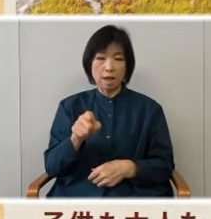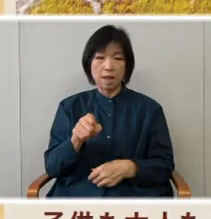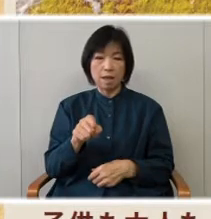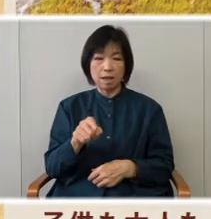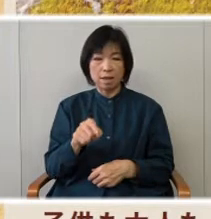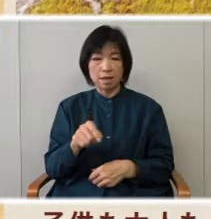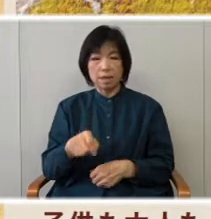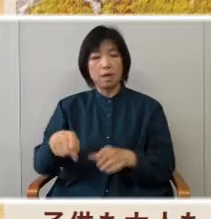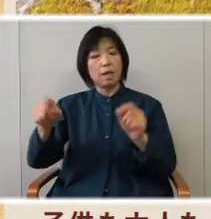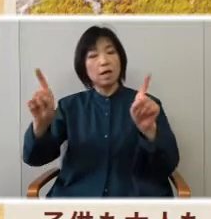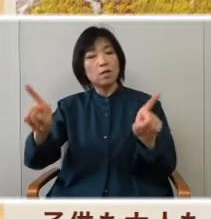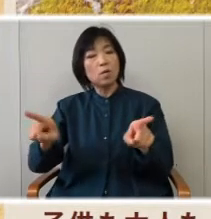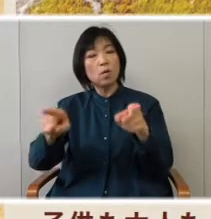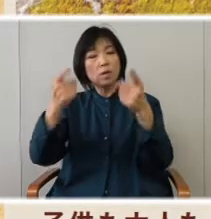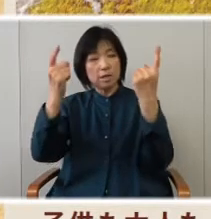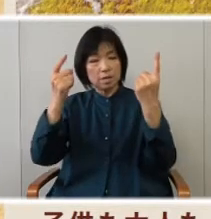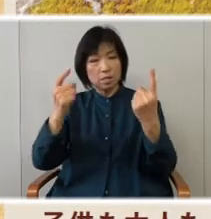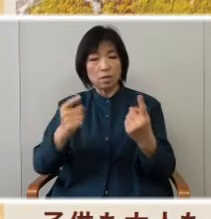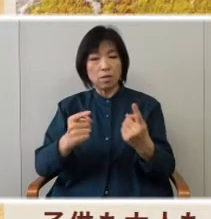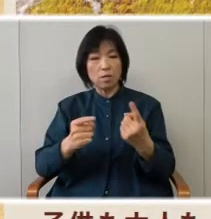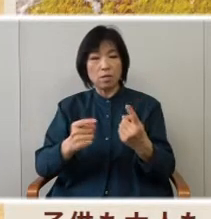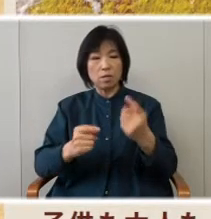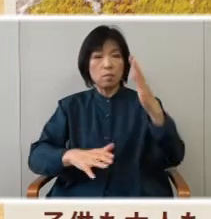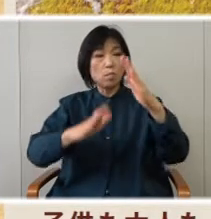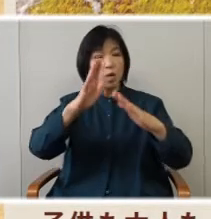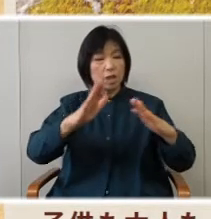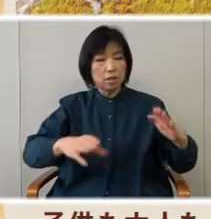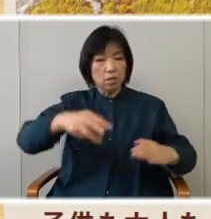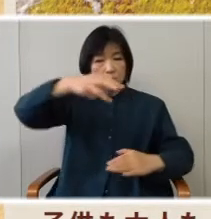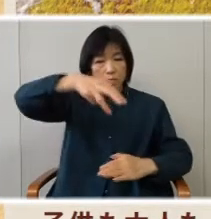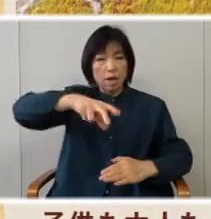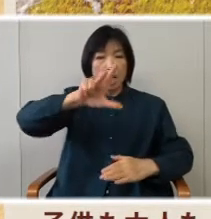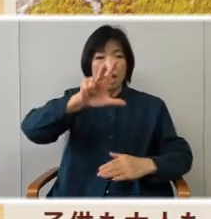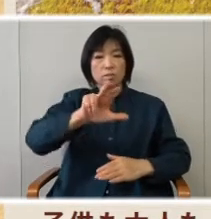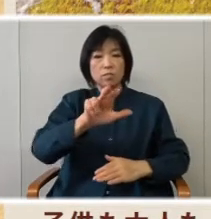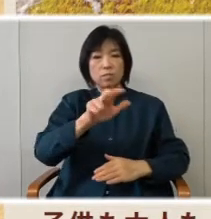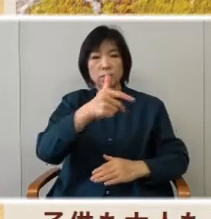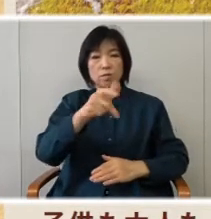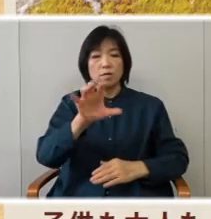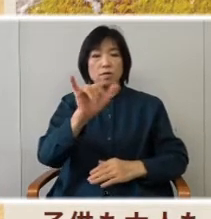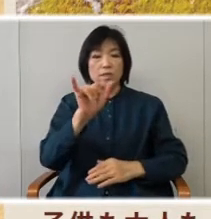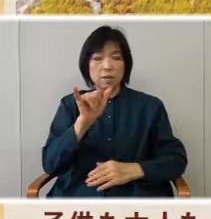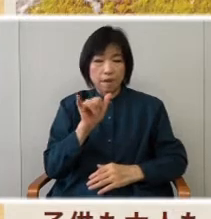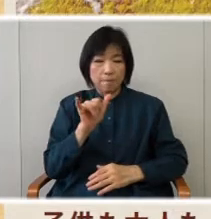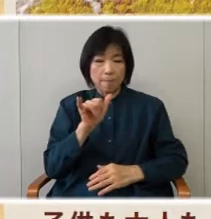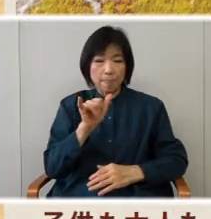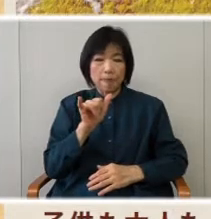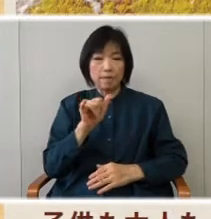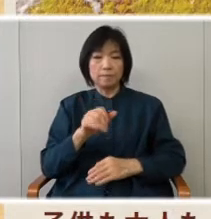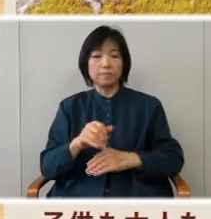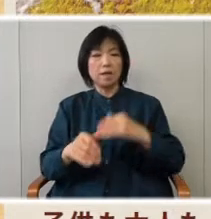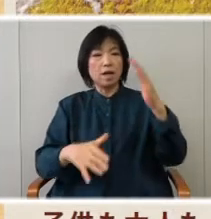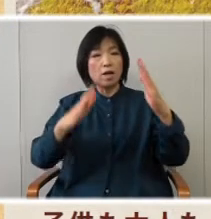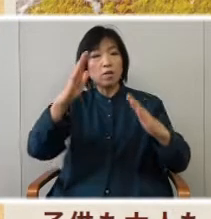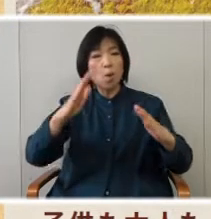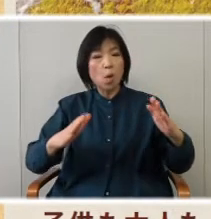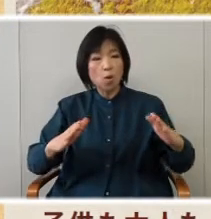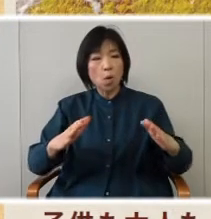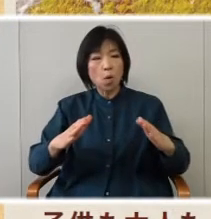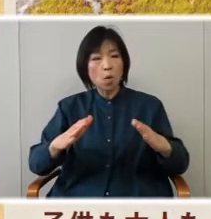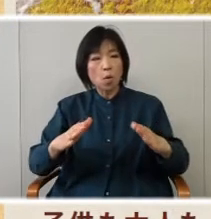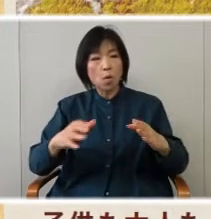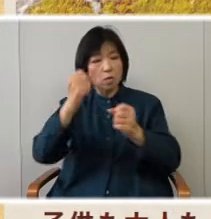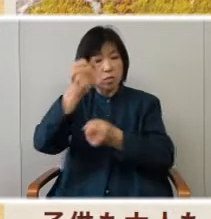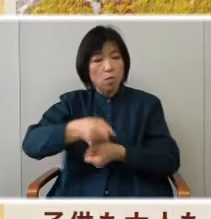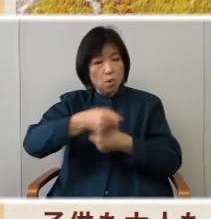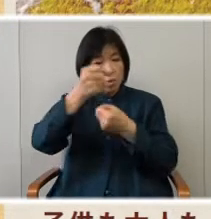催 の森マルシェ、これは緑の委員会が主催をしているわけでありますが、この森